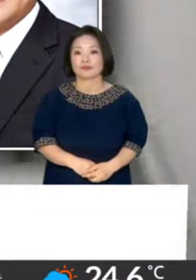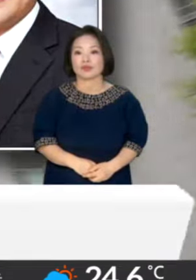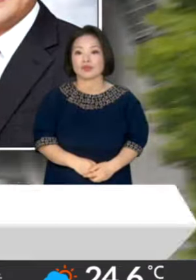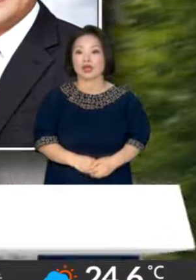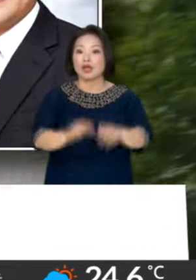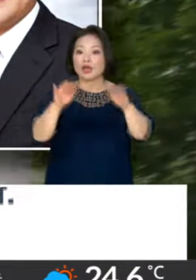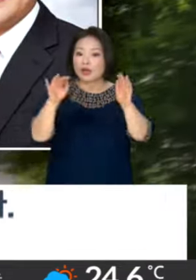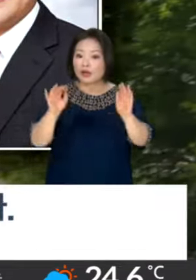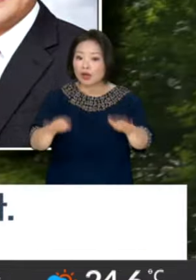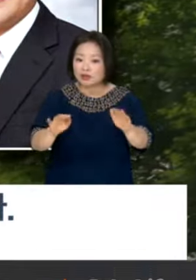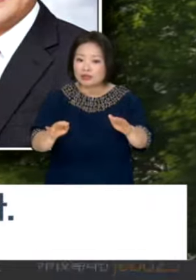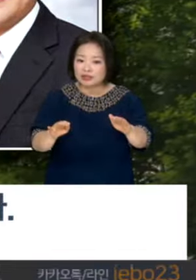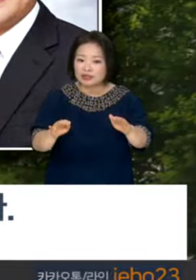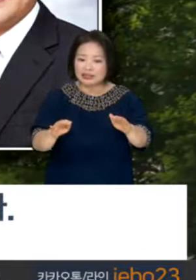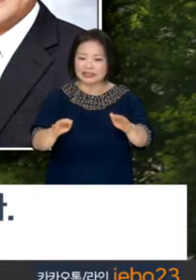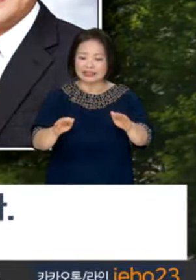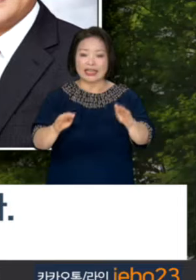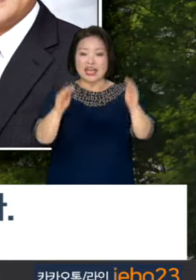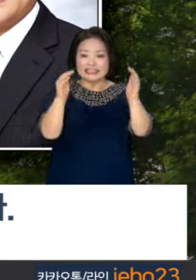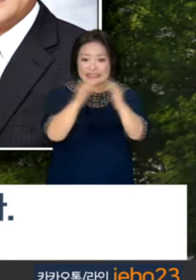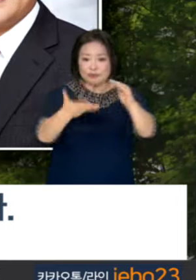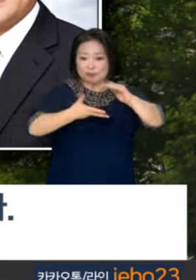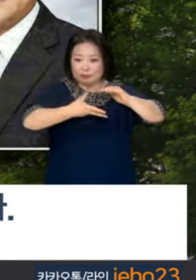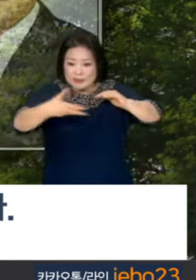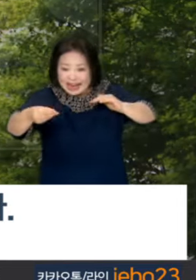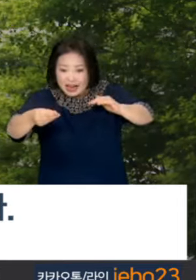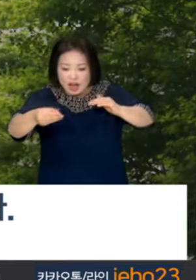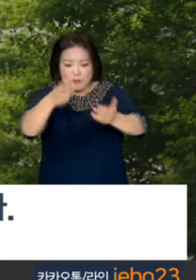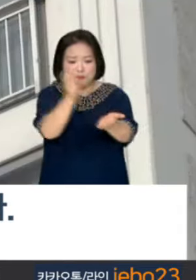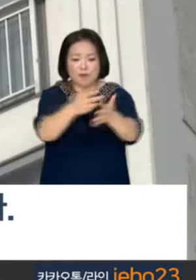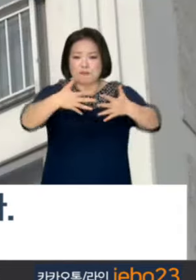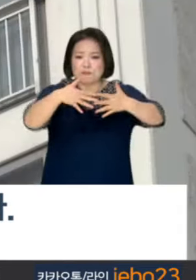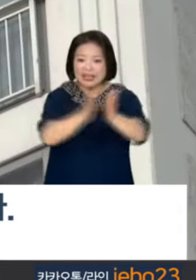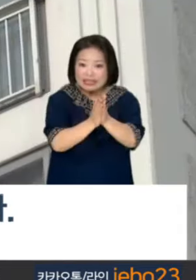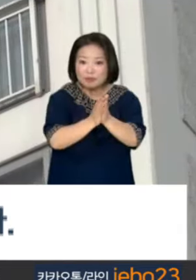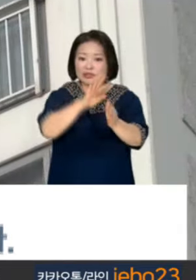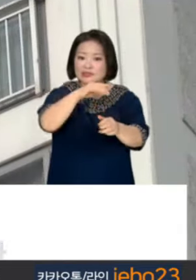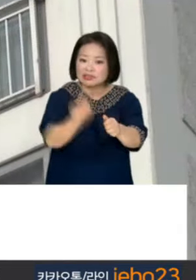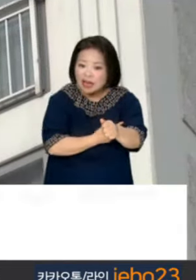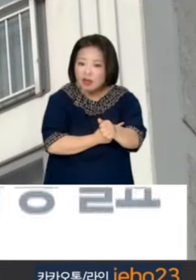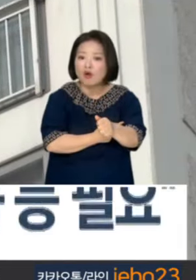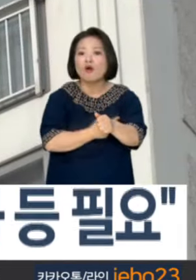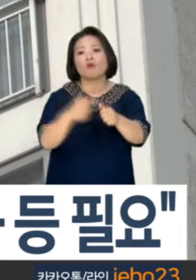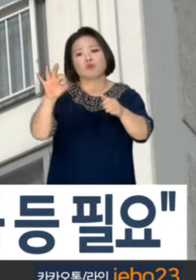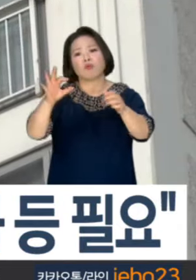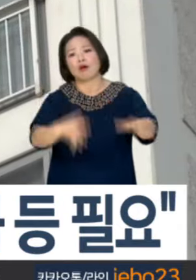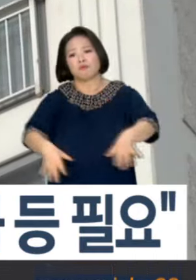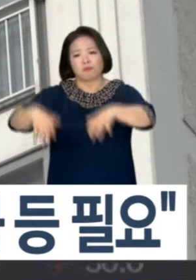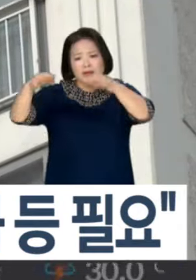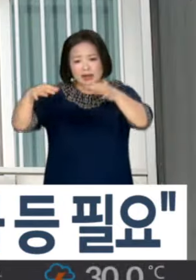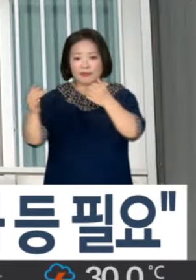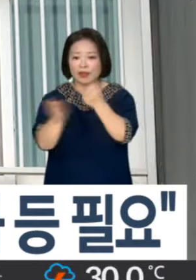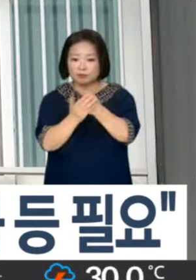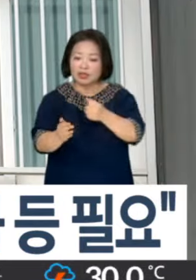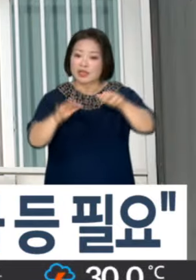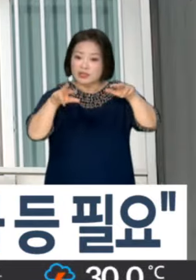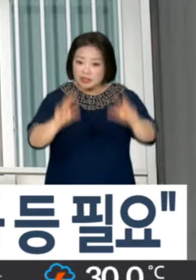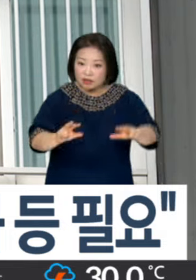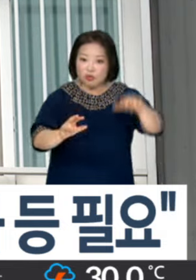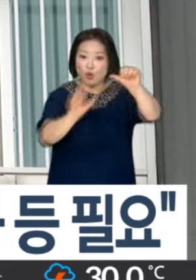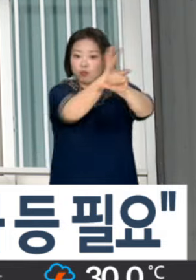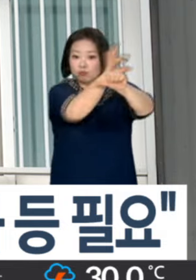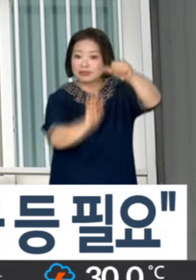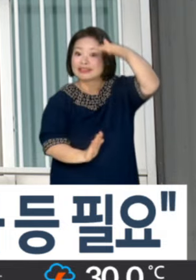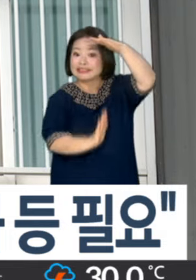아무래도 폐지하게 되면 당분간 임대료가 올라갈 가능성이 높습니다. 이 때문에 단기적으로 현재 5%로 제한을